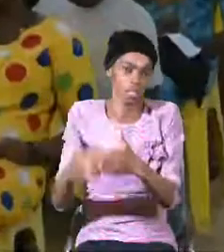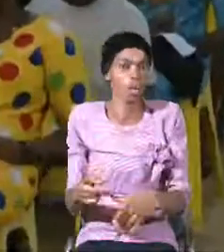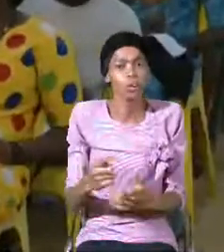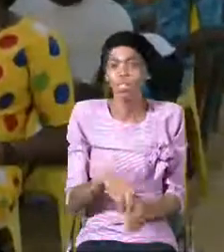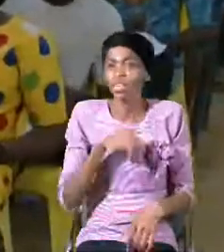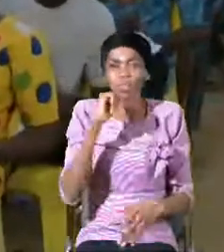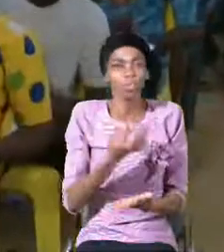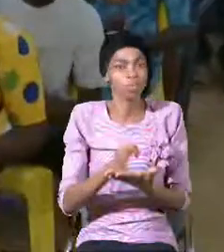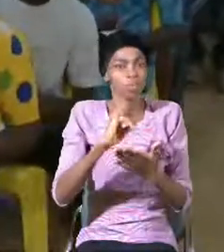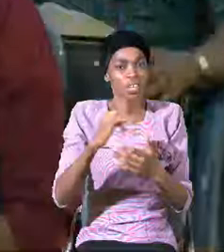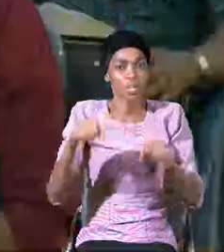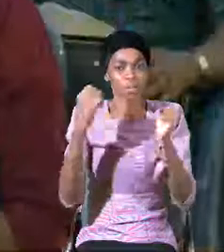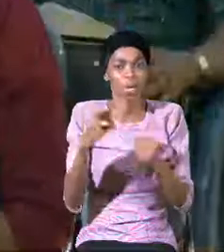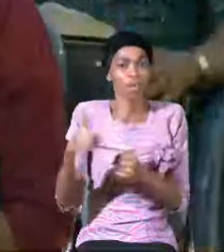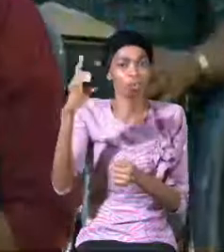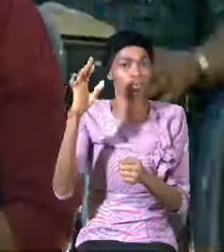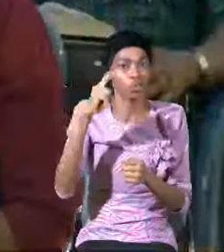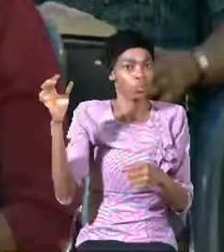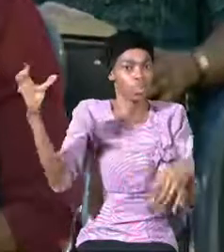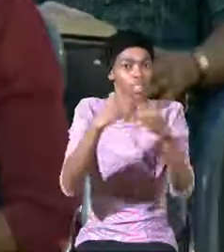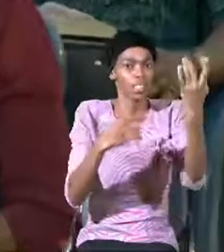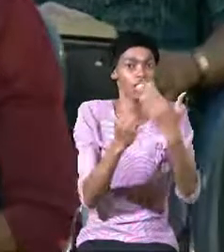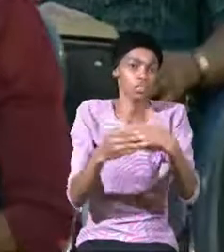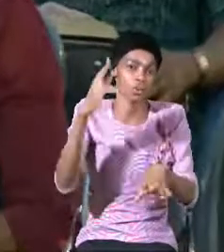Avec la puissance infaillible de Dieu, tu arriveras.